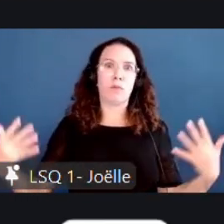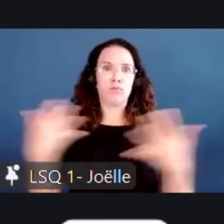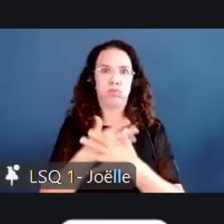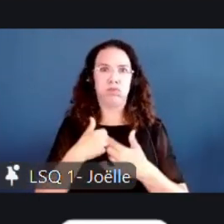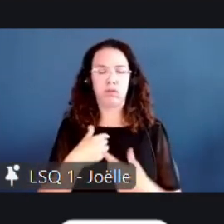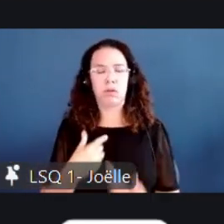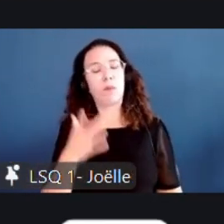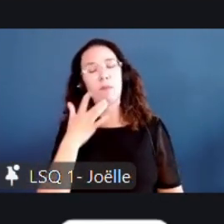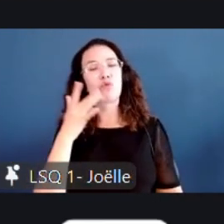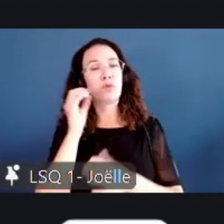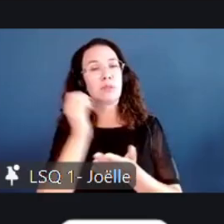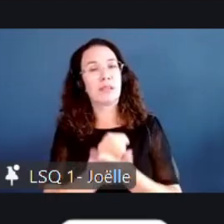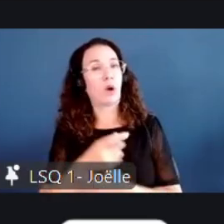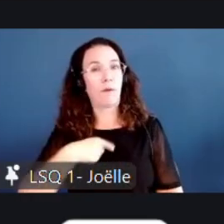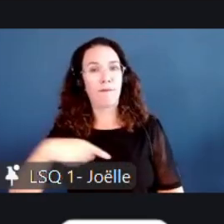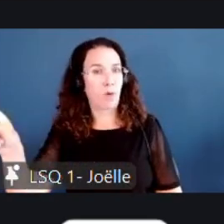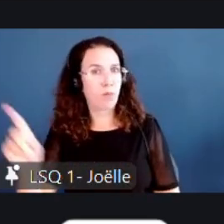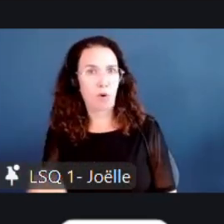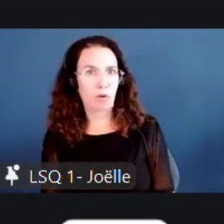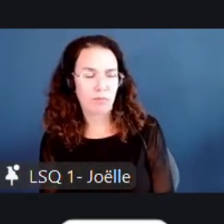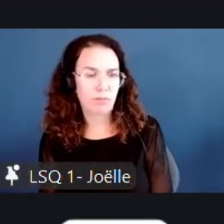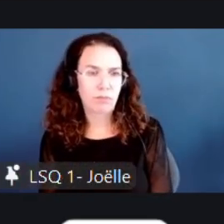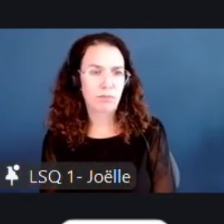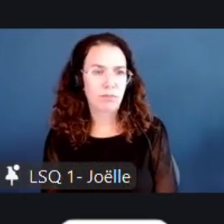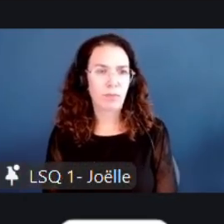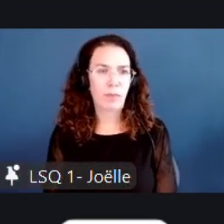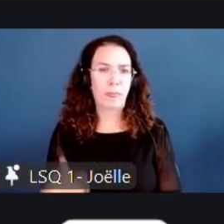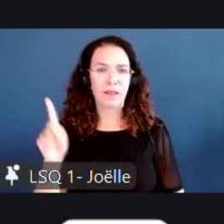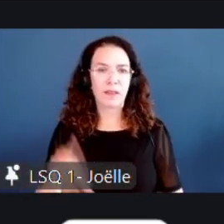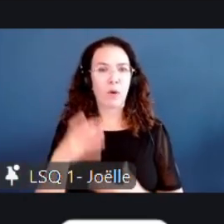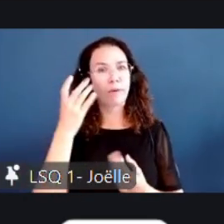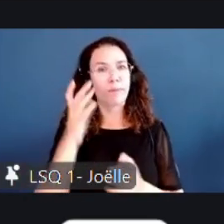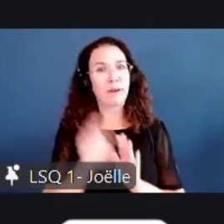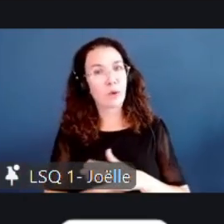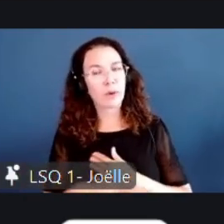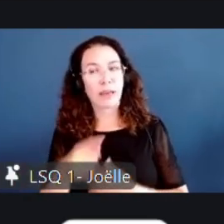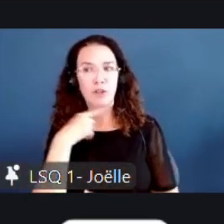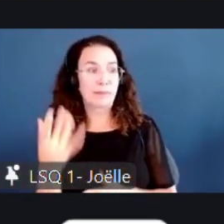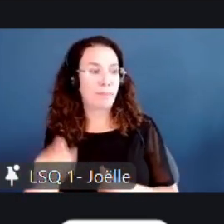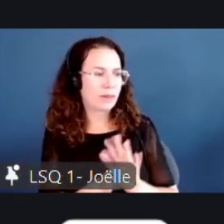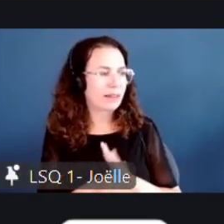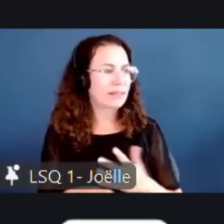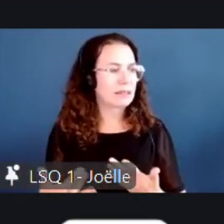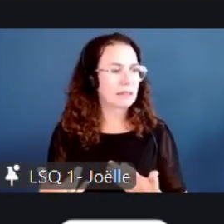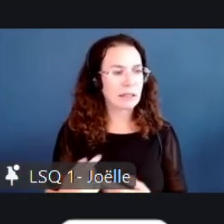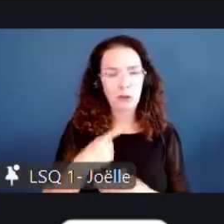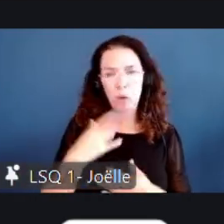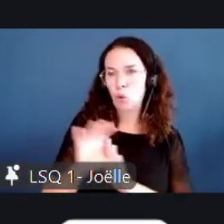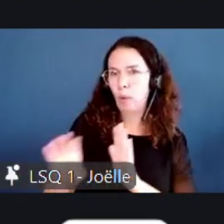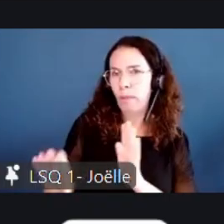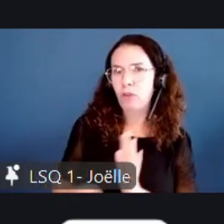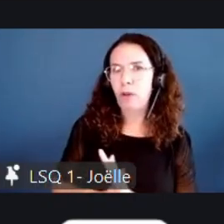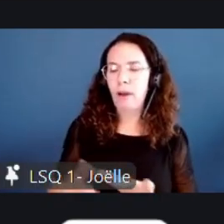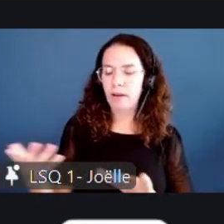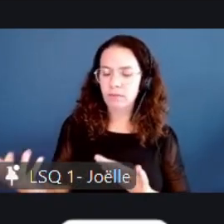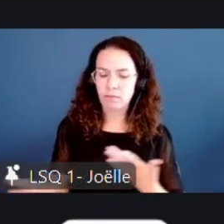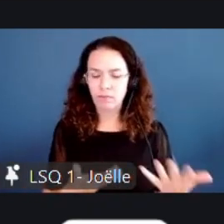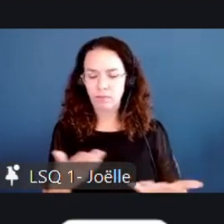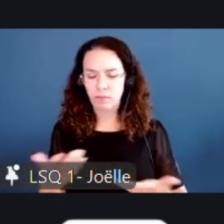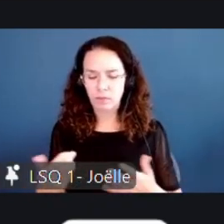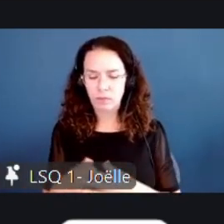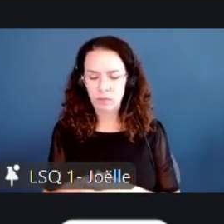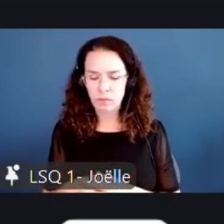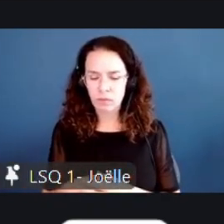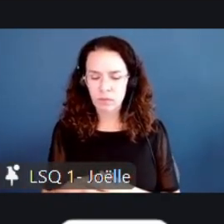à taire des informations cruciales. Donc, de cacher certaines informations sur leurs identités ou leur comportement. Et ça